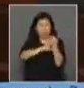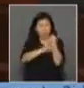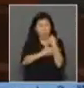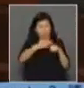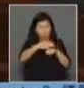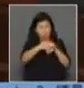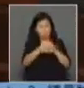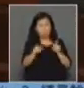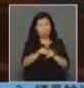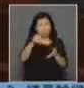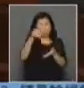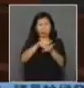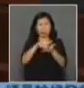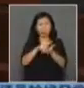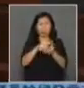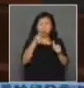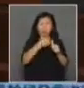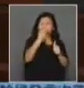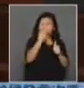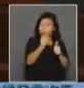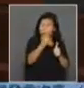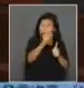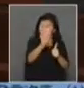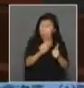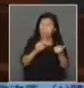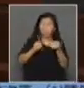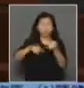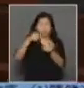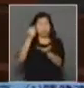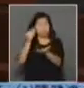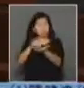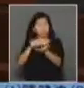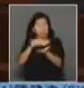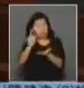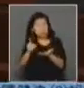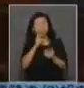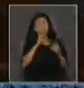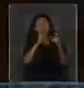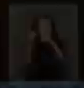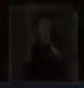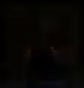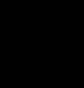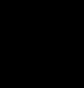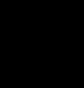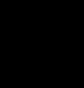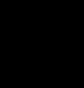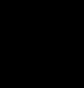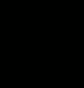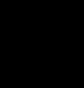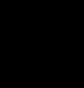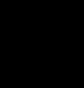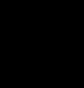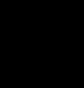是因，什麼是果呢？我希望我們的市民是看清楚的。多謝主席。